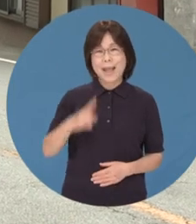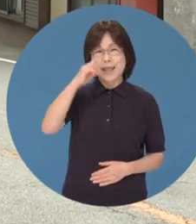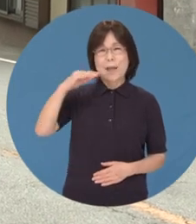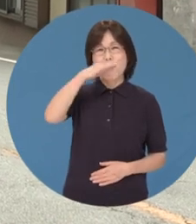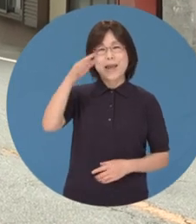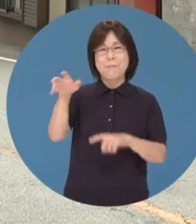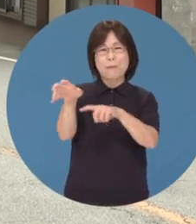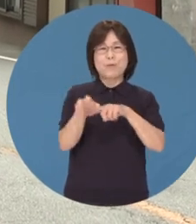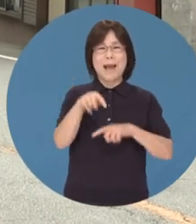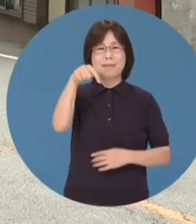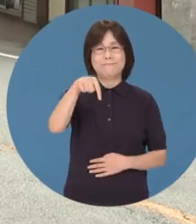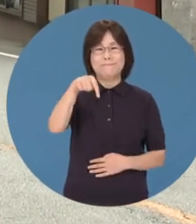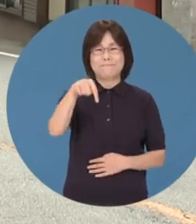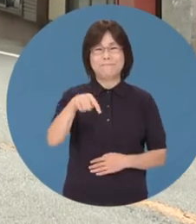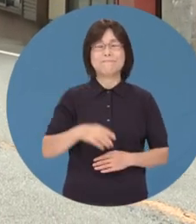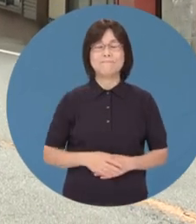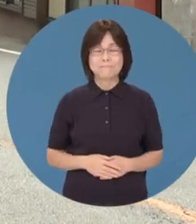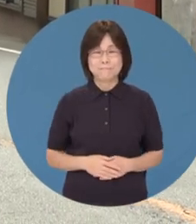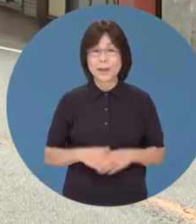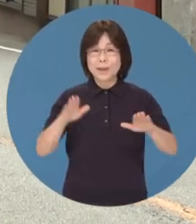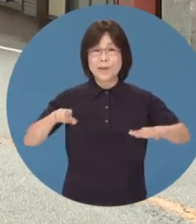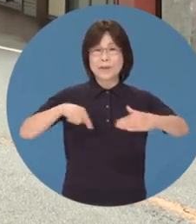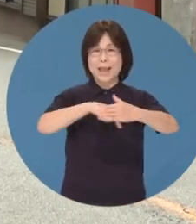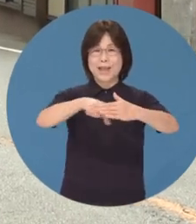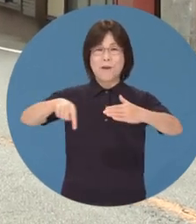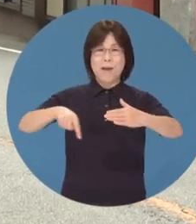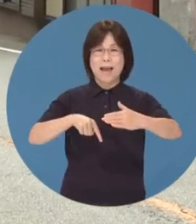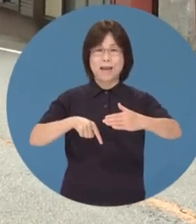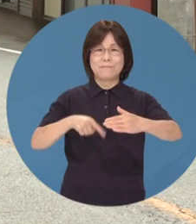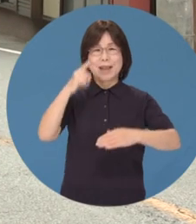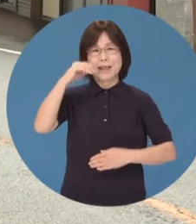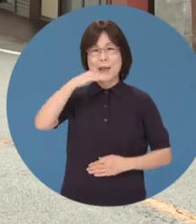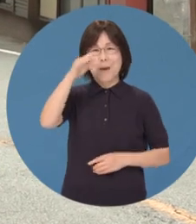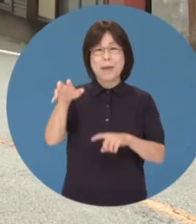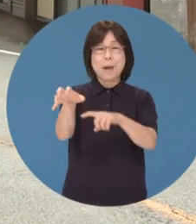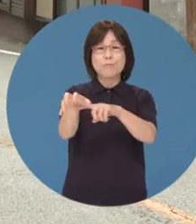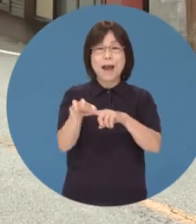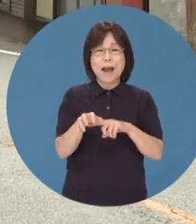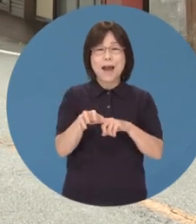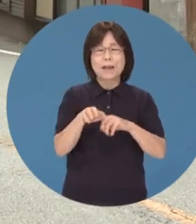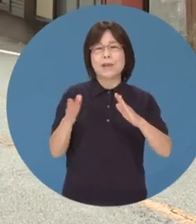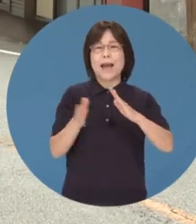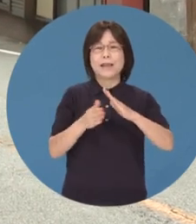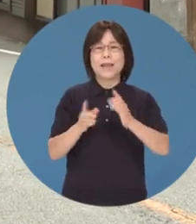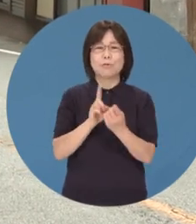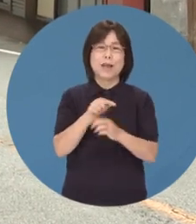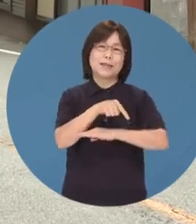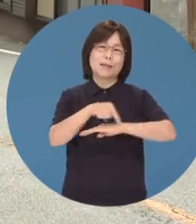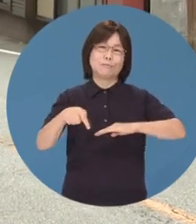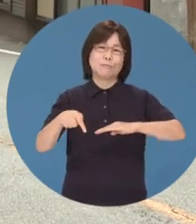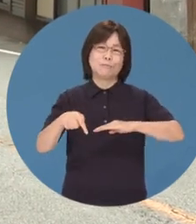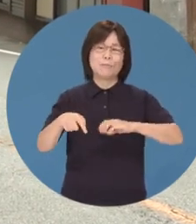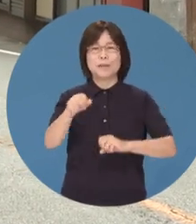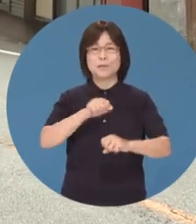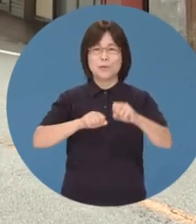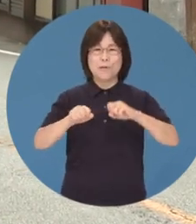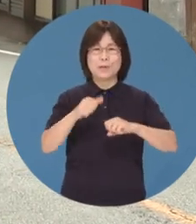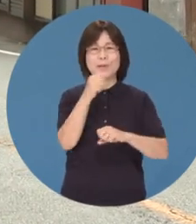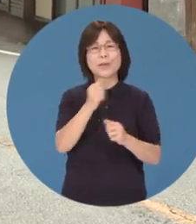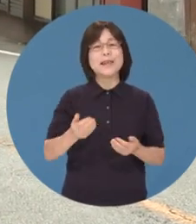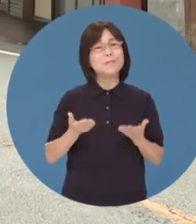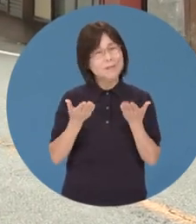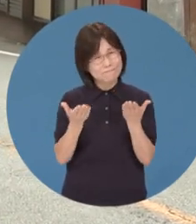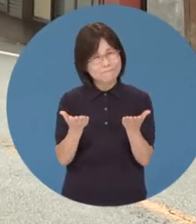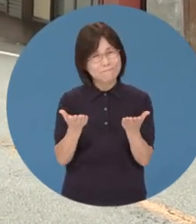丹波山村にお邪魔しています。今回のいちおし山梨はここ丹波山村で空き家問題に取り組む活動をご紹